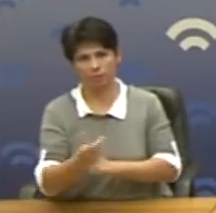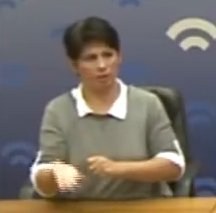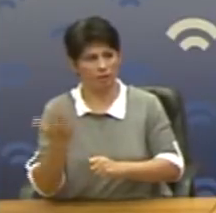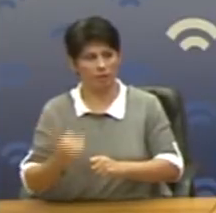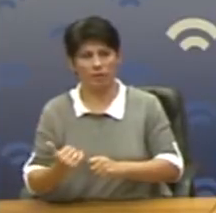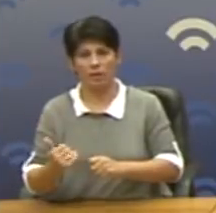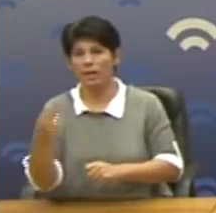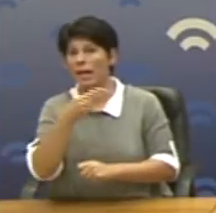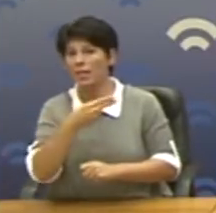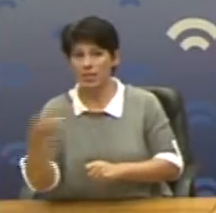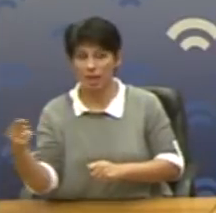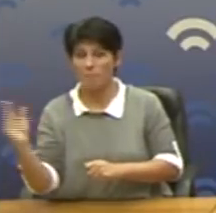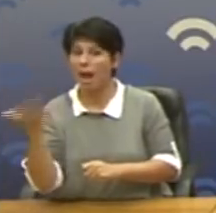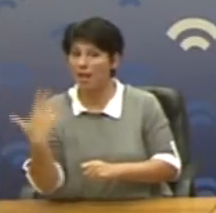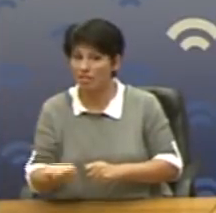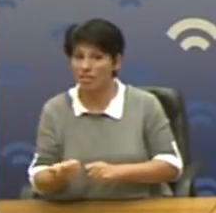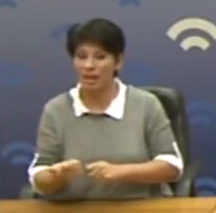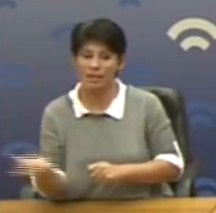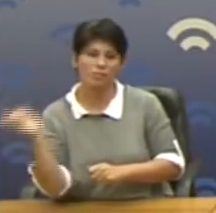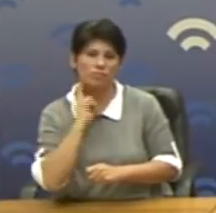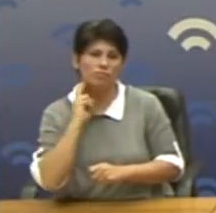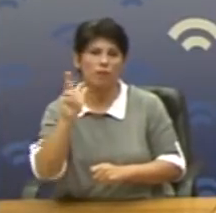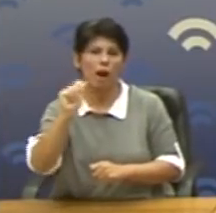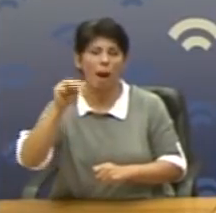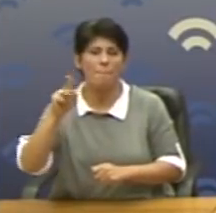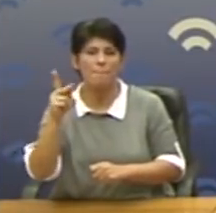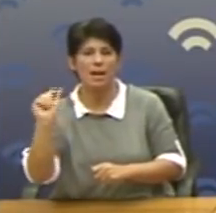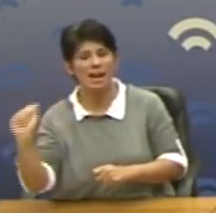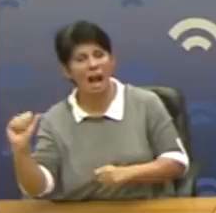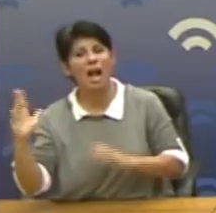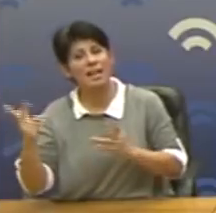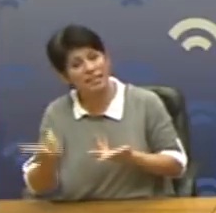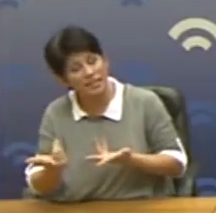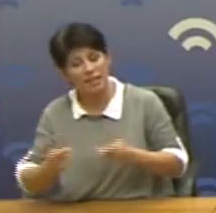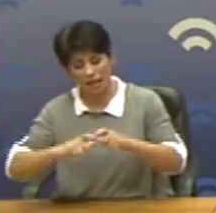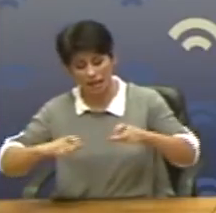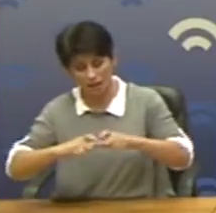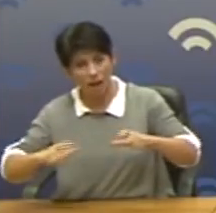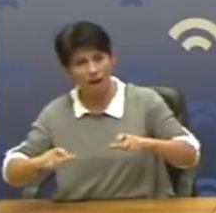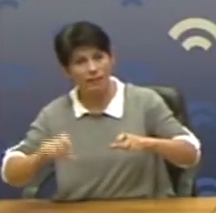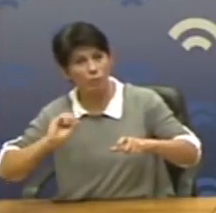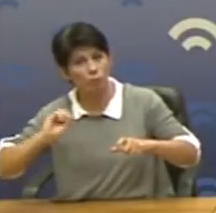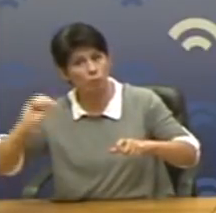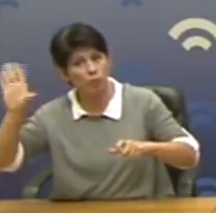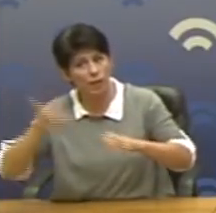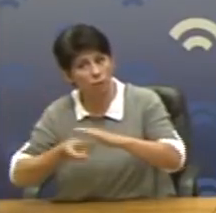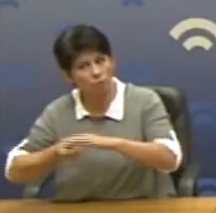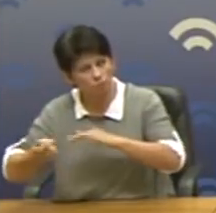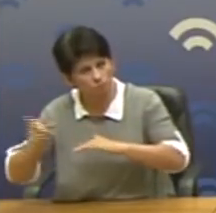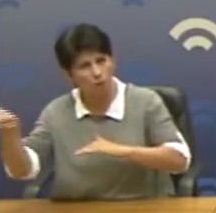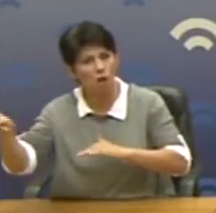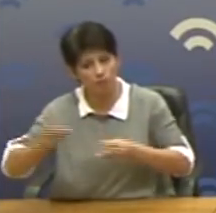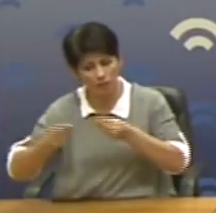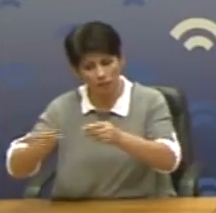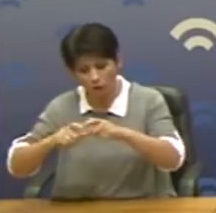έχουν άμκα ή θα έχουν την κάρτα υγειονομικής περίθαλψης αλλοδαπού, μέτρο του ΣΥΡΙΖΑ που τώρα επαναφέρει